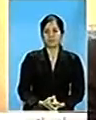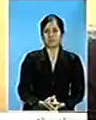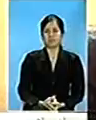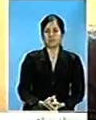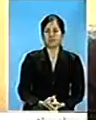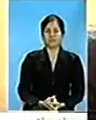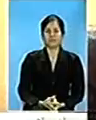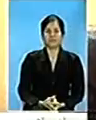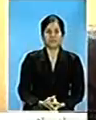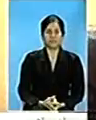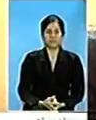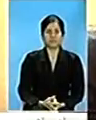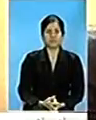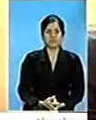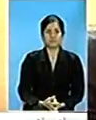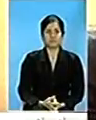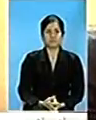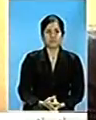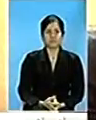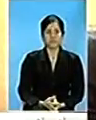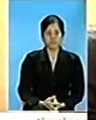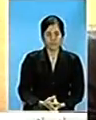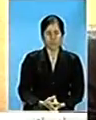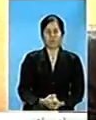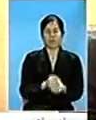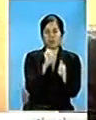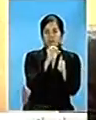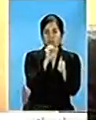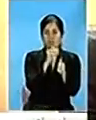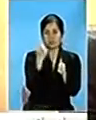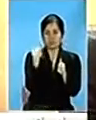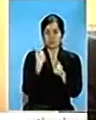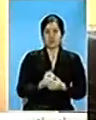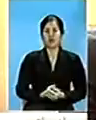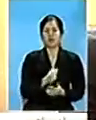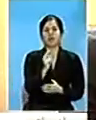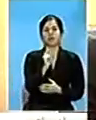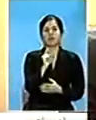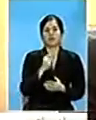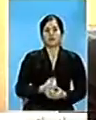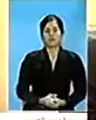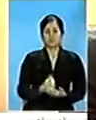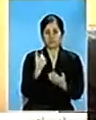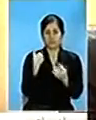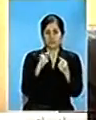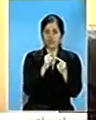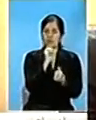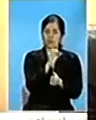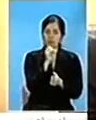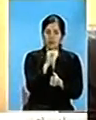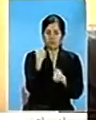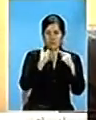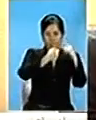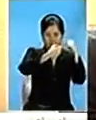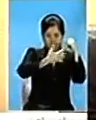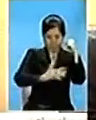ไปในข้อเสนอร่างแก้ไขก็มีข้อเสนอหลายข้อ